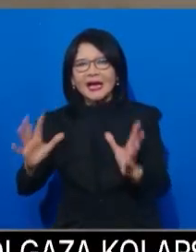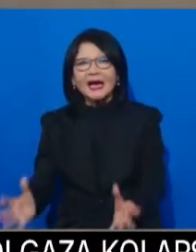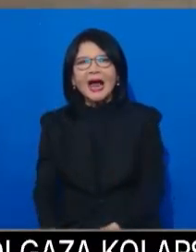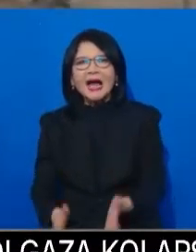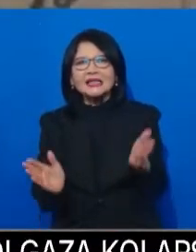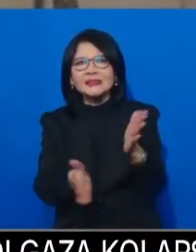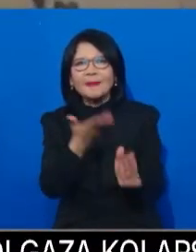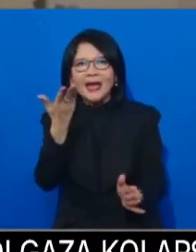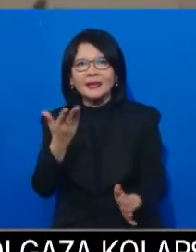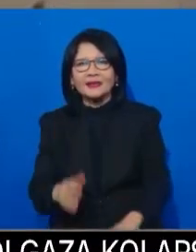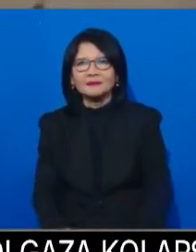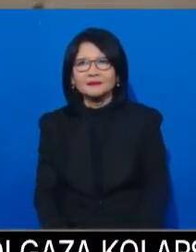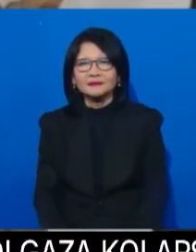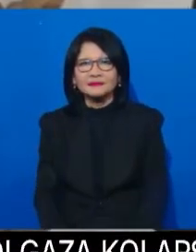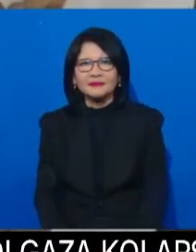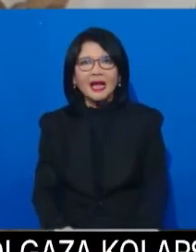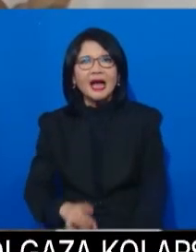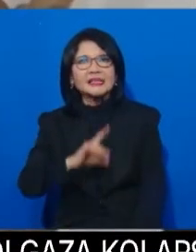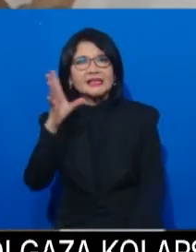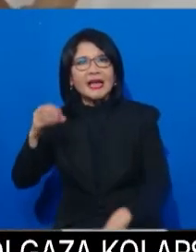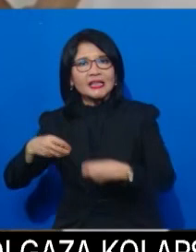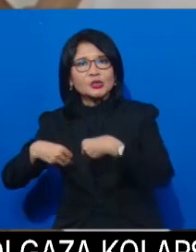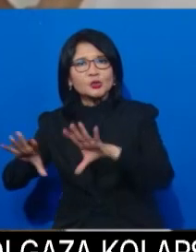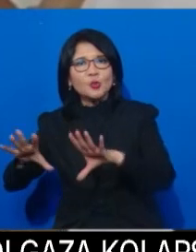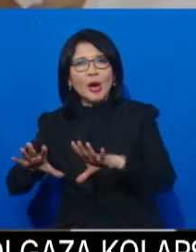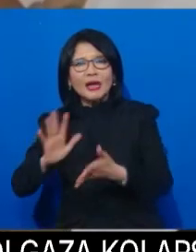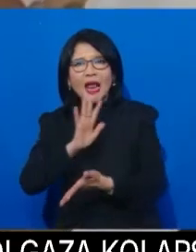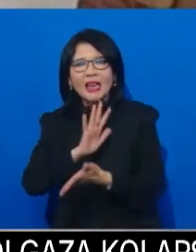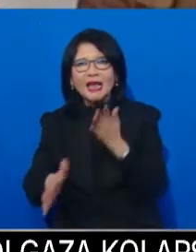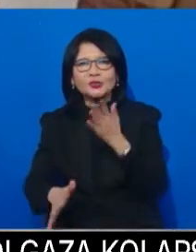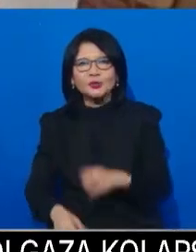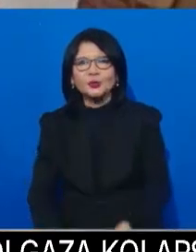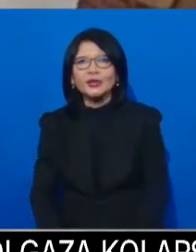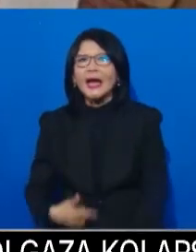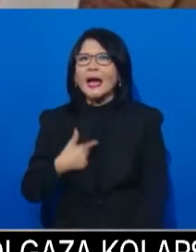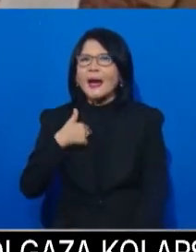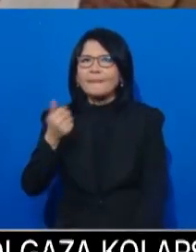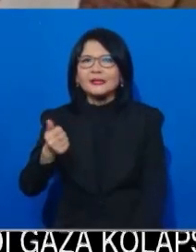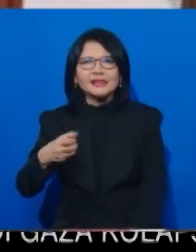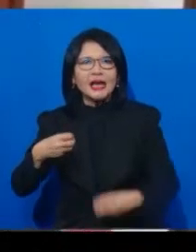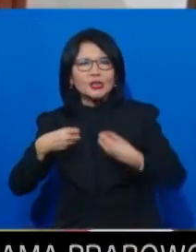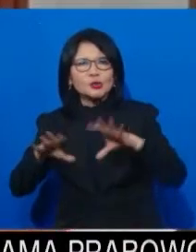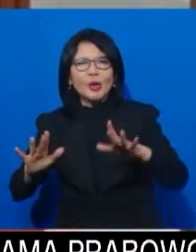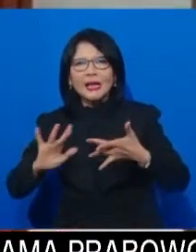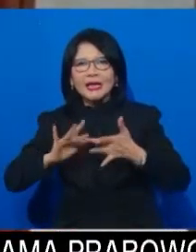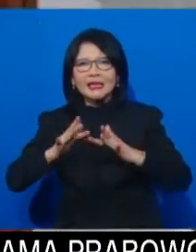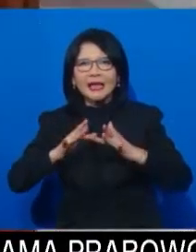kartu. Wayang berbahan sak semen bekas tak hanya dipasarkan secara offline pada setiap pagelaran wayang, namun juga secara daring mulai dari